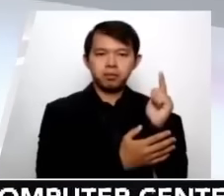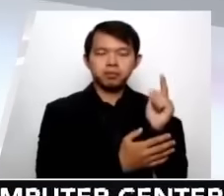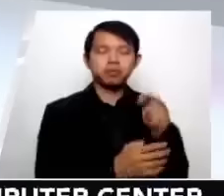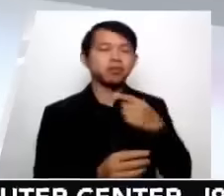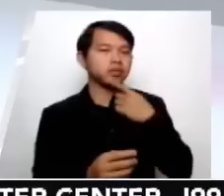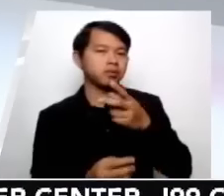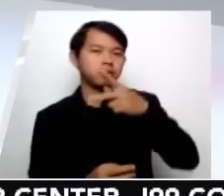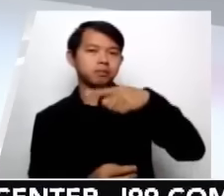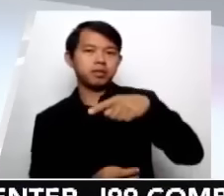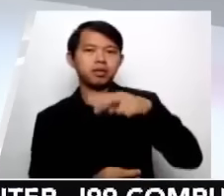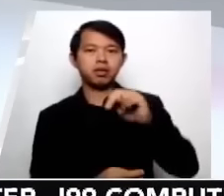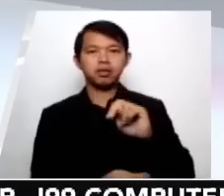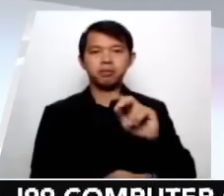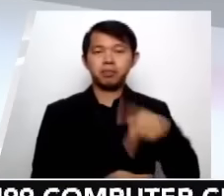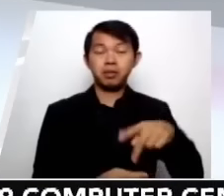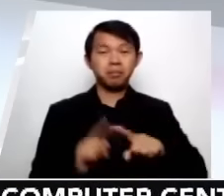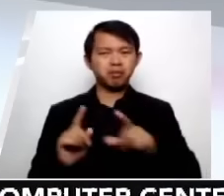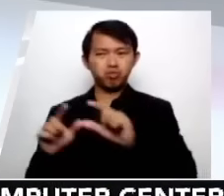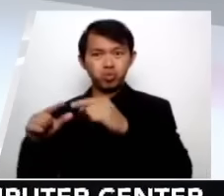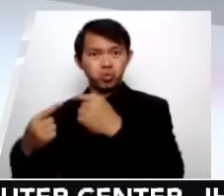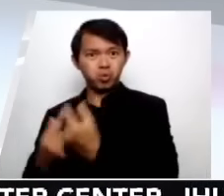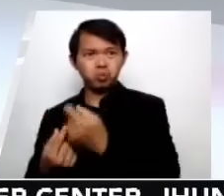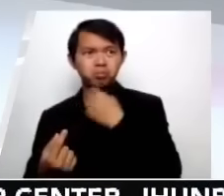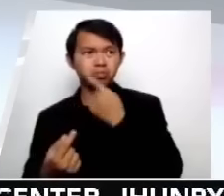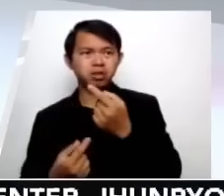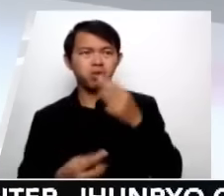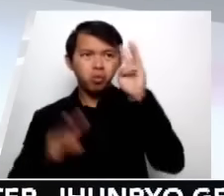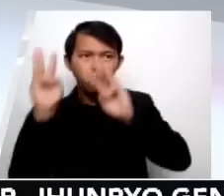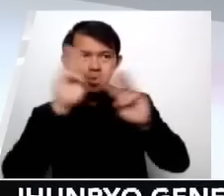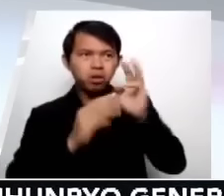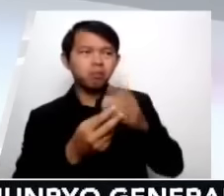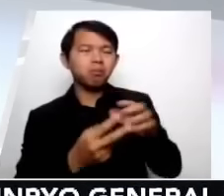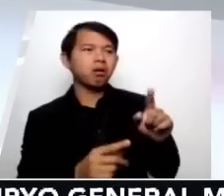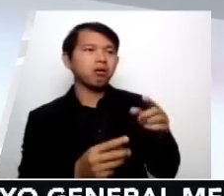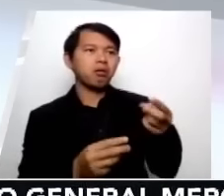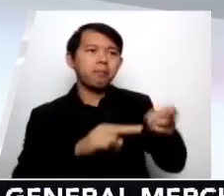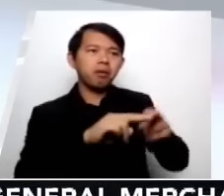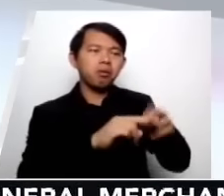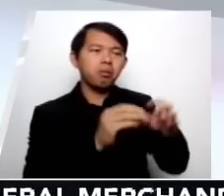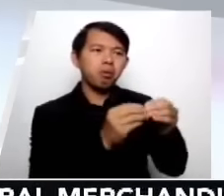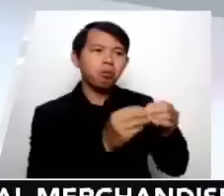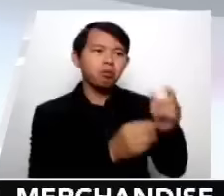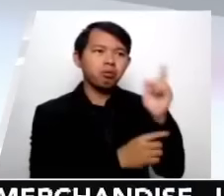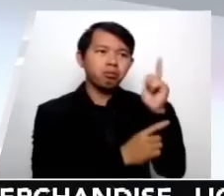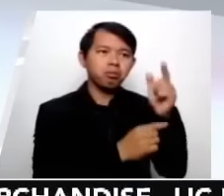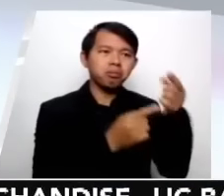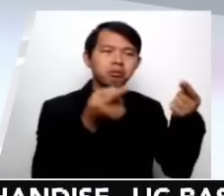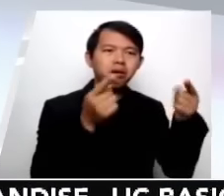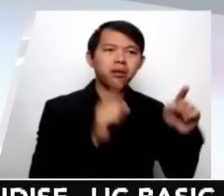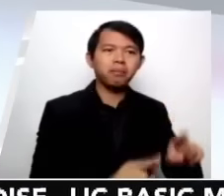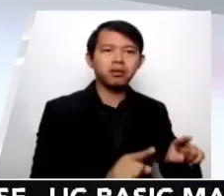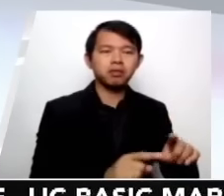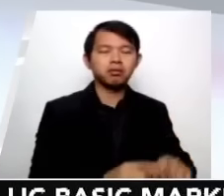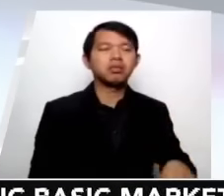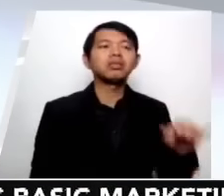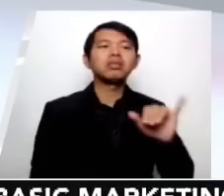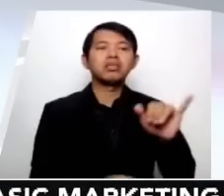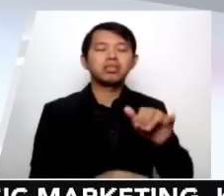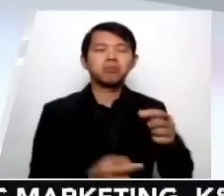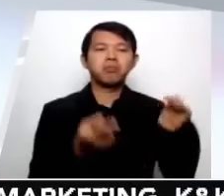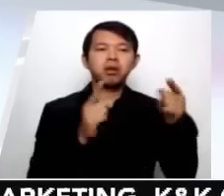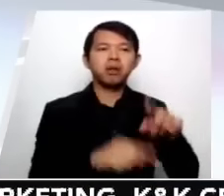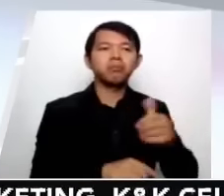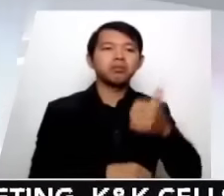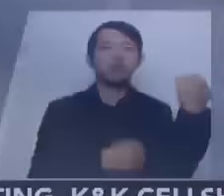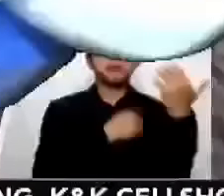grupo, baka mauwi yan sa pagdami ng insidente ng pamamaril gaya ng nangyayari sa ibang bansa. May report si